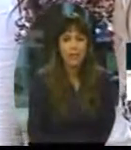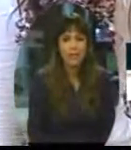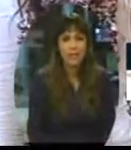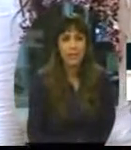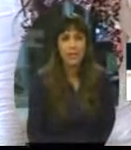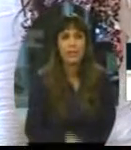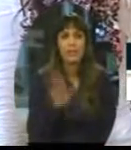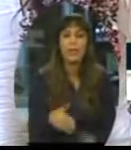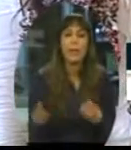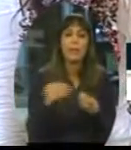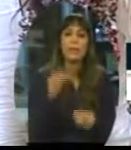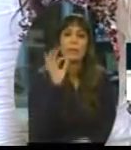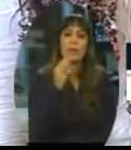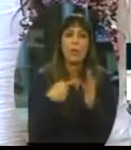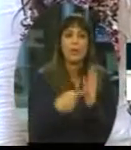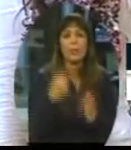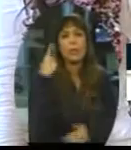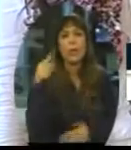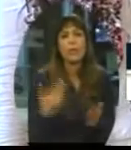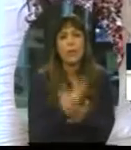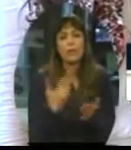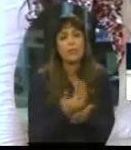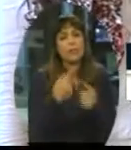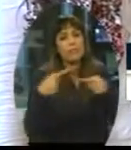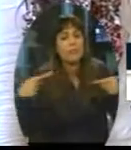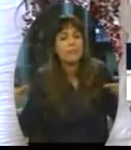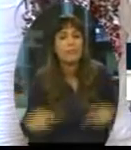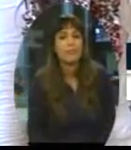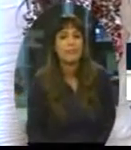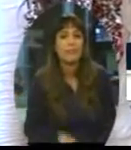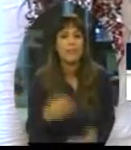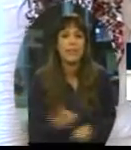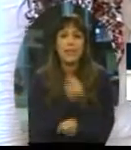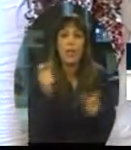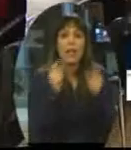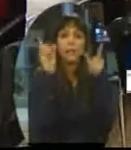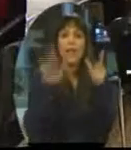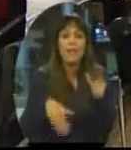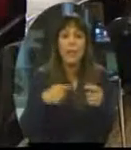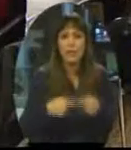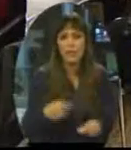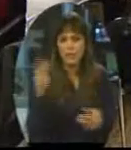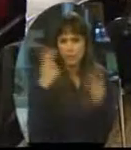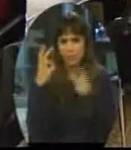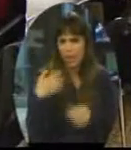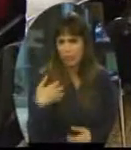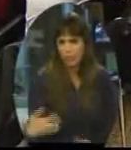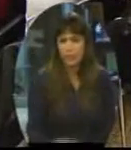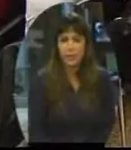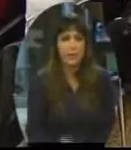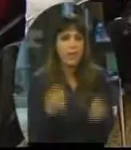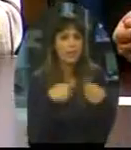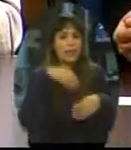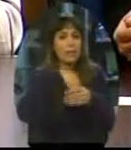בנוסף, בני הנוער הציגו דעות חדשות, מרעננות ומגוונות, והצליחו להפתיע אפילו את חברי הכנסת המנוסים. ועדת הפנים והוועדה